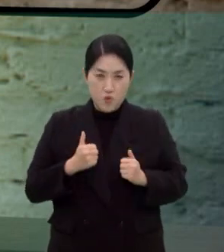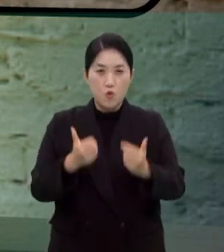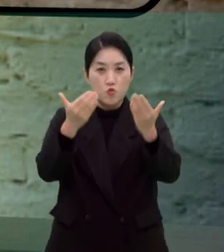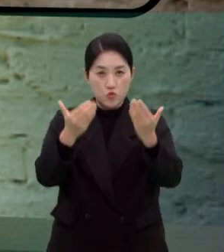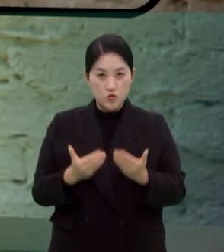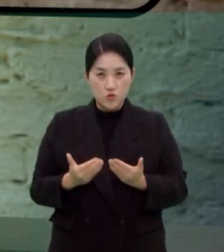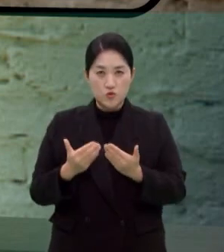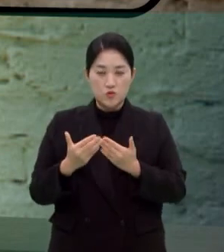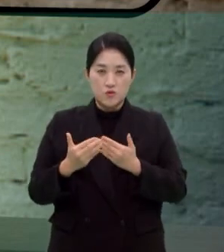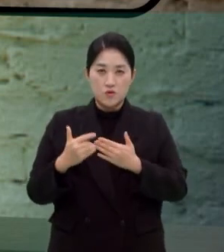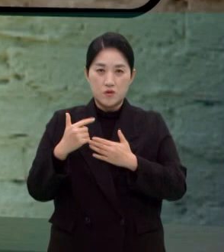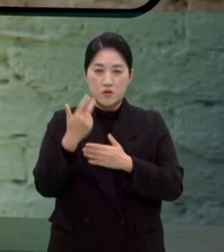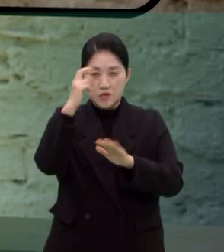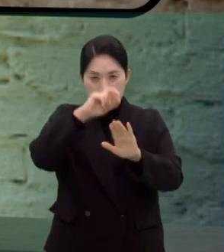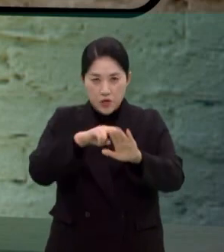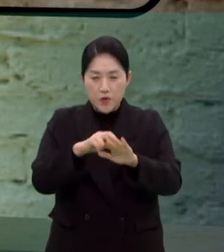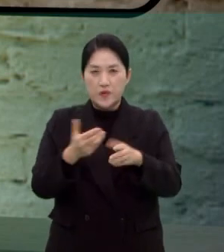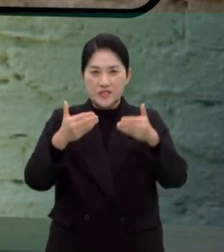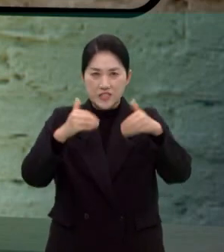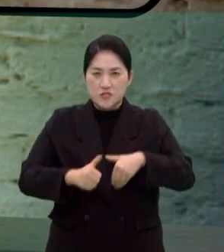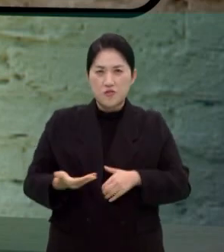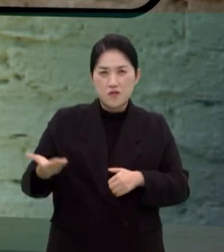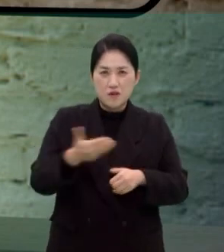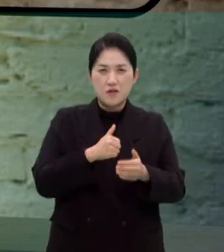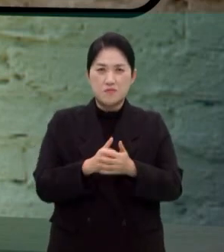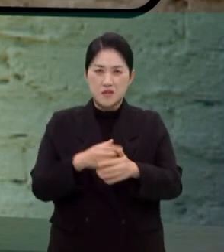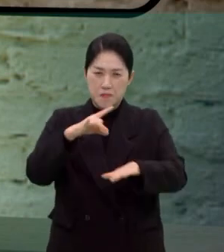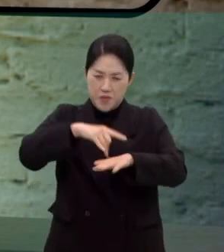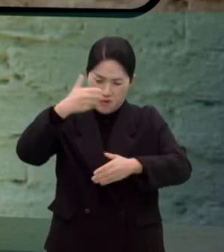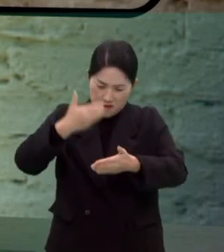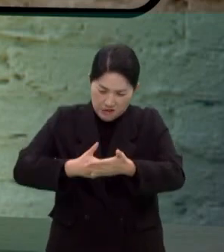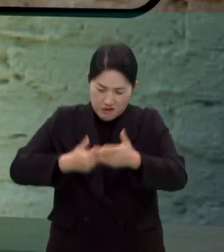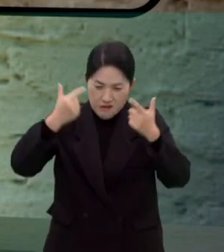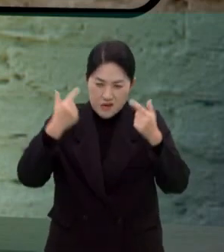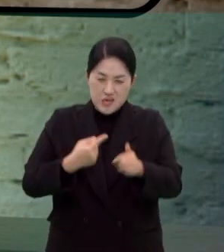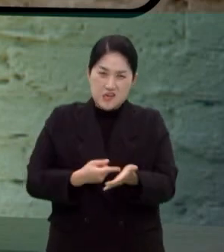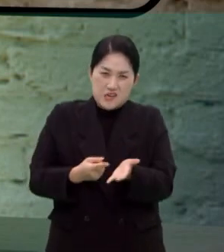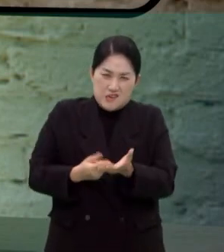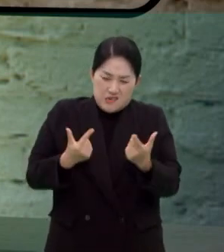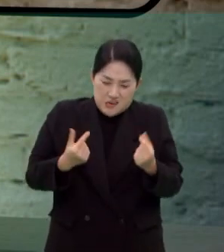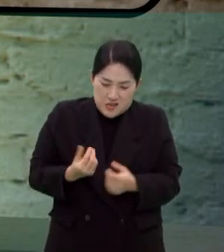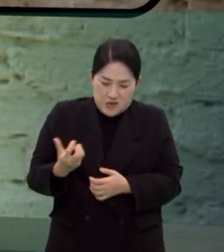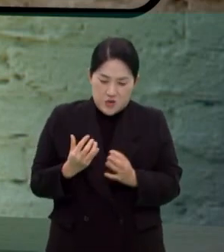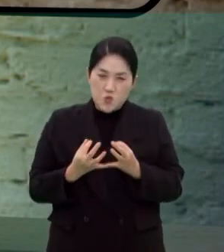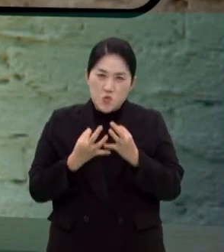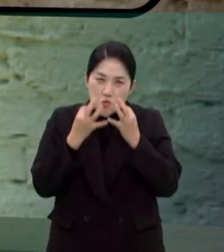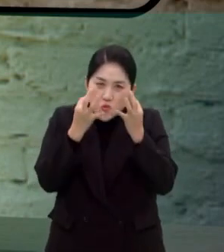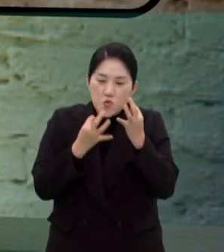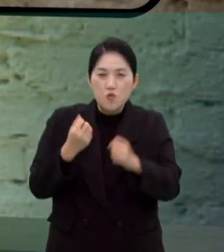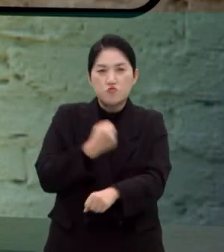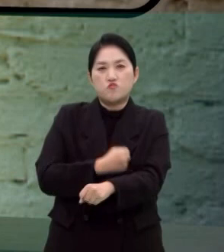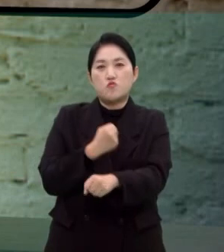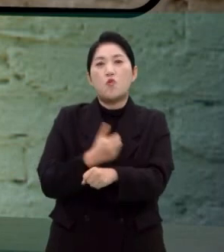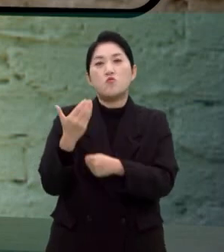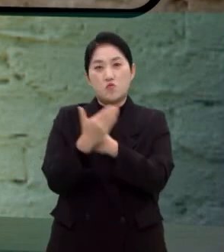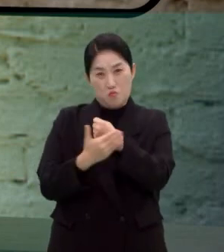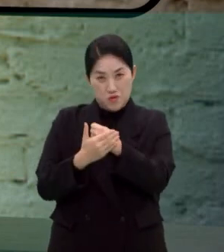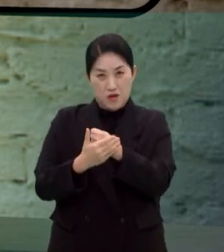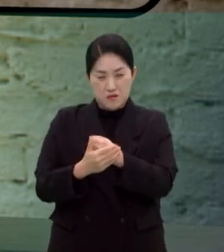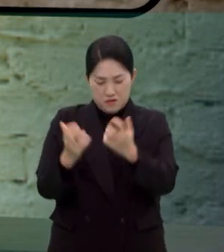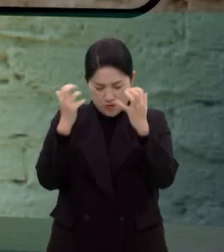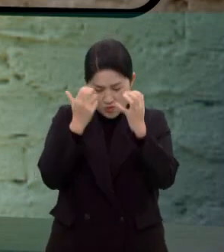보건의료 종사자분들의 뼈를 깎는 노력 덕분이었습니다. 이제는 그 어려움을 담보로 한 분들에